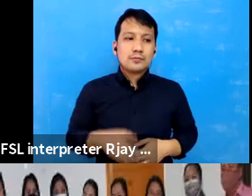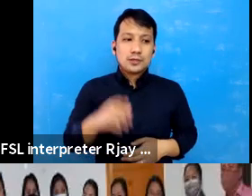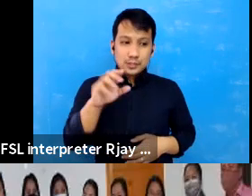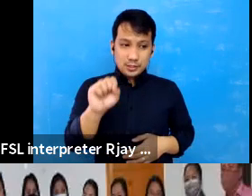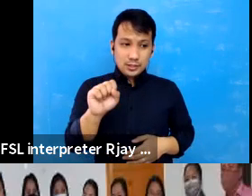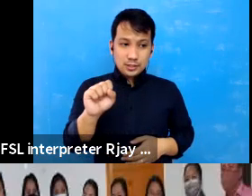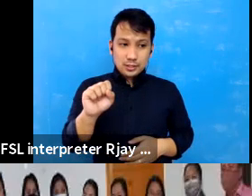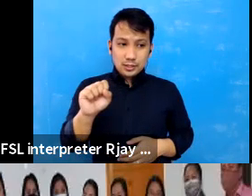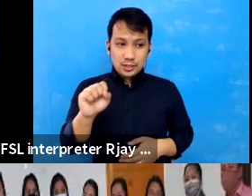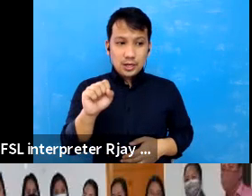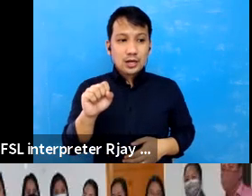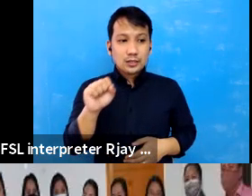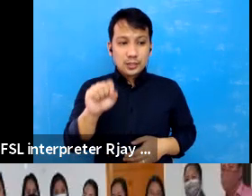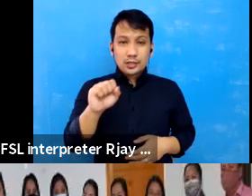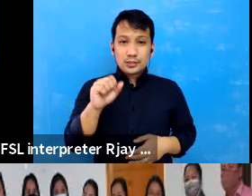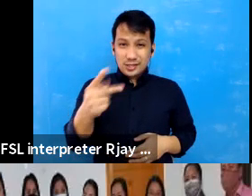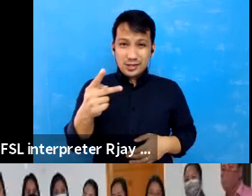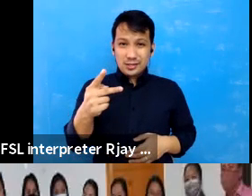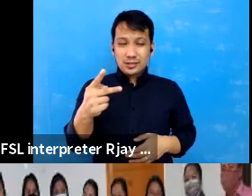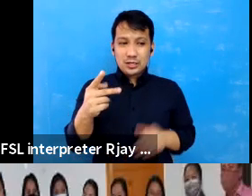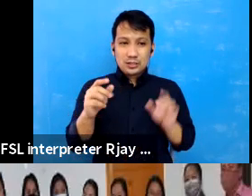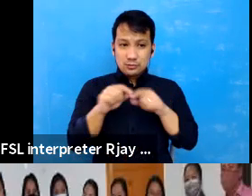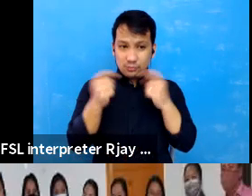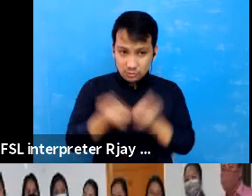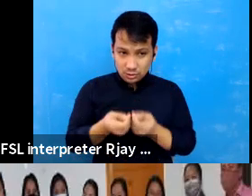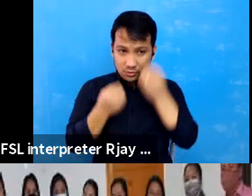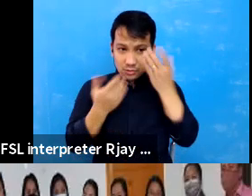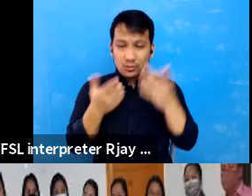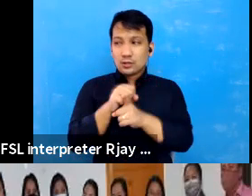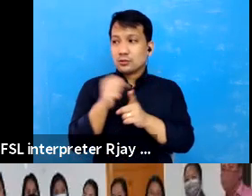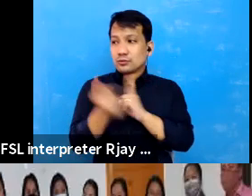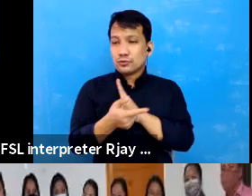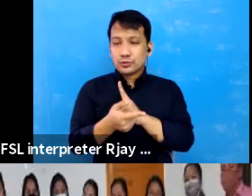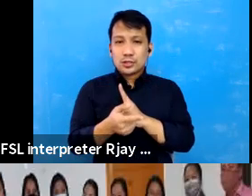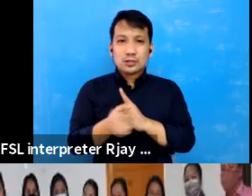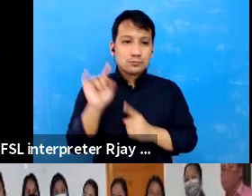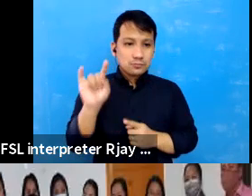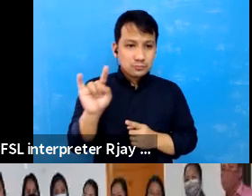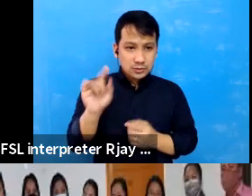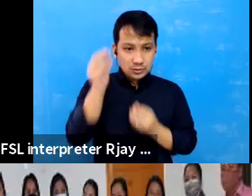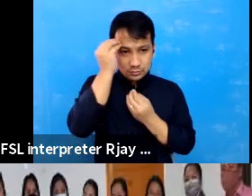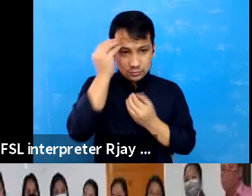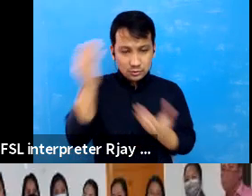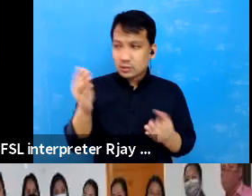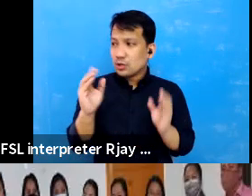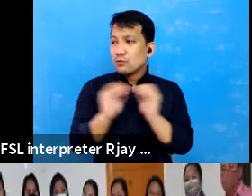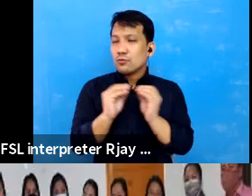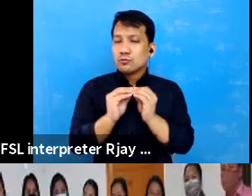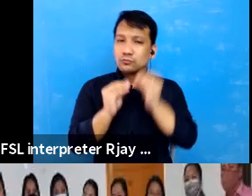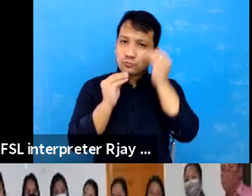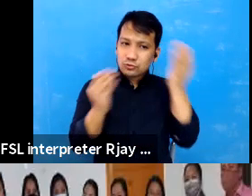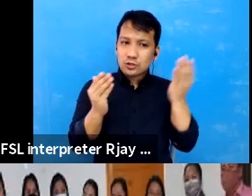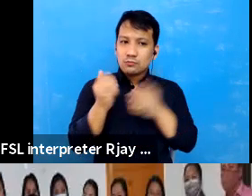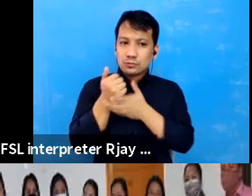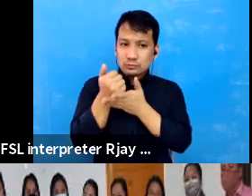nakita namin na strength naman sila sa paggamit sa social media at community organizing. Kaya sila ang inatasan naming